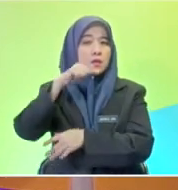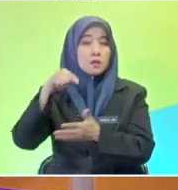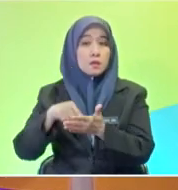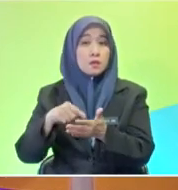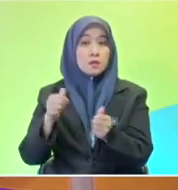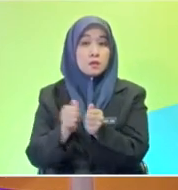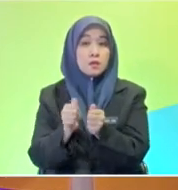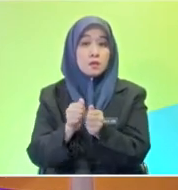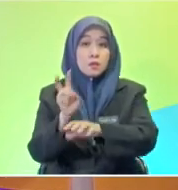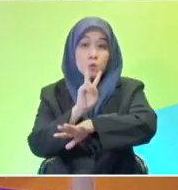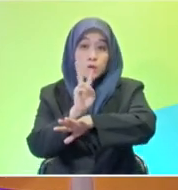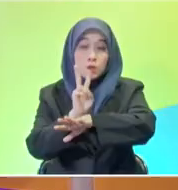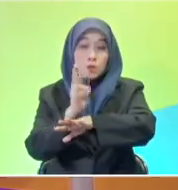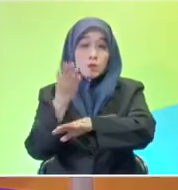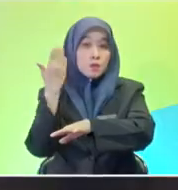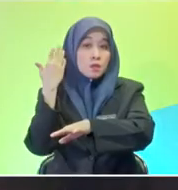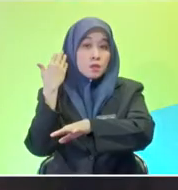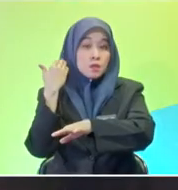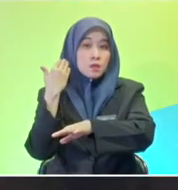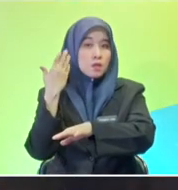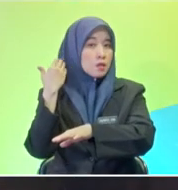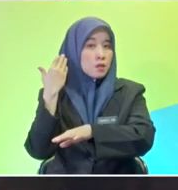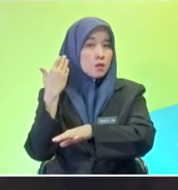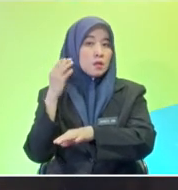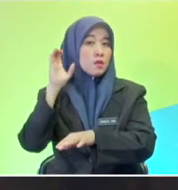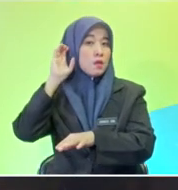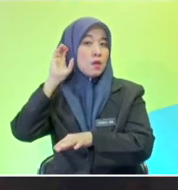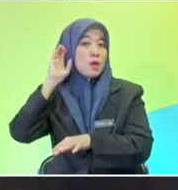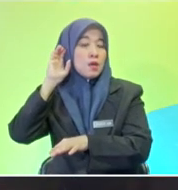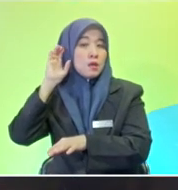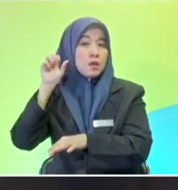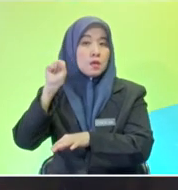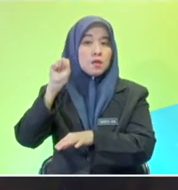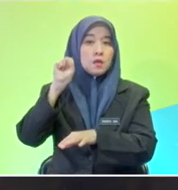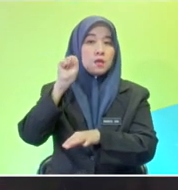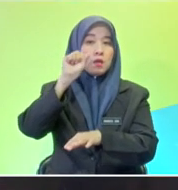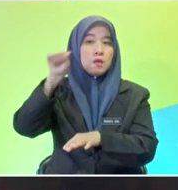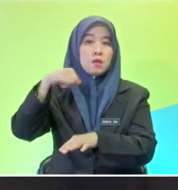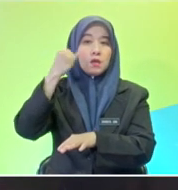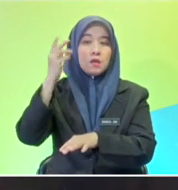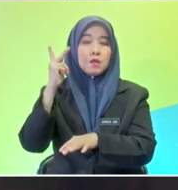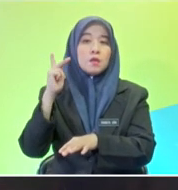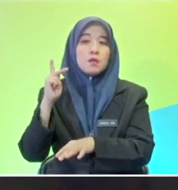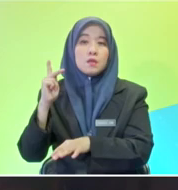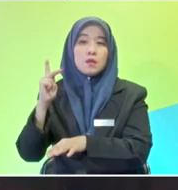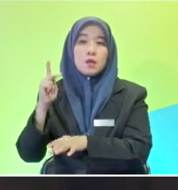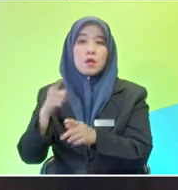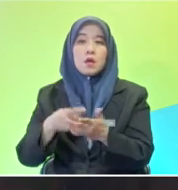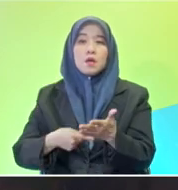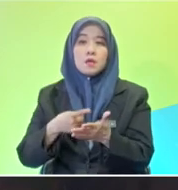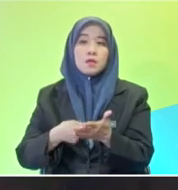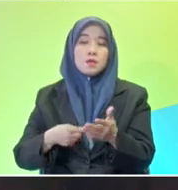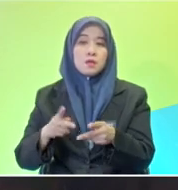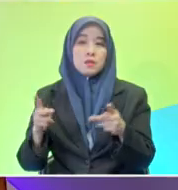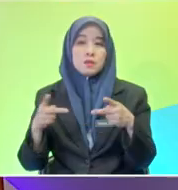cikgu? Sayu betul syair yang kita dengar tu kan cikgu, terbawa-bawa saya. Apa kaitannya cikgu? Okey, baik